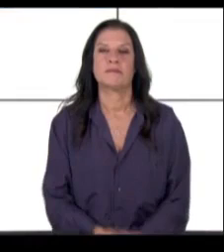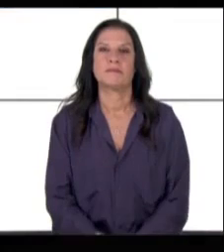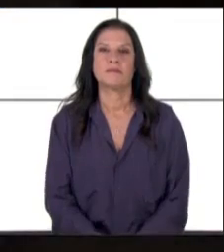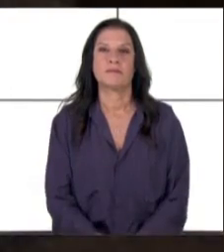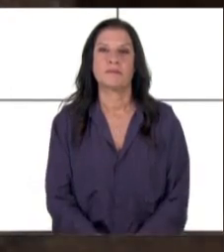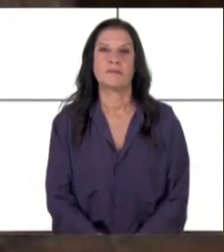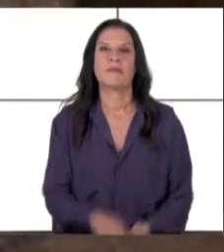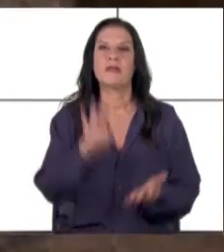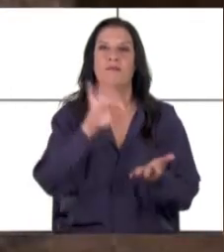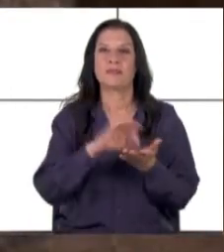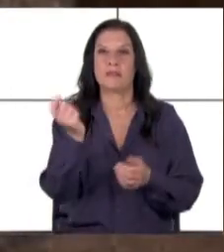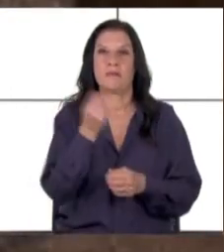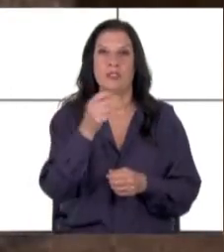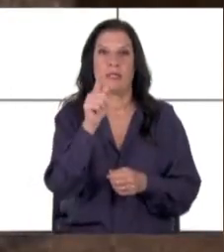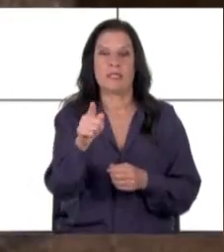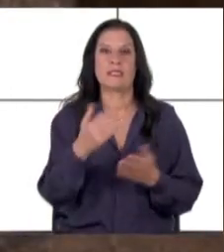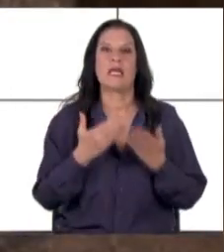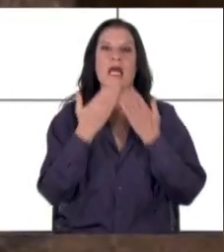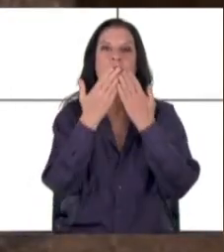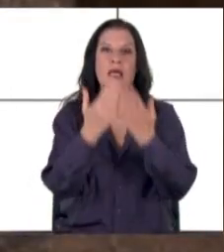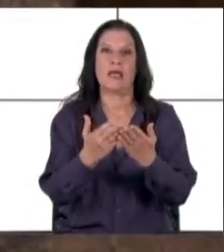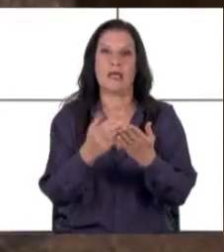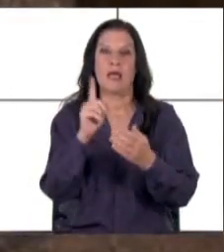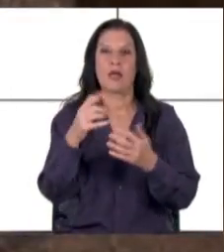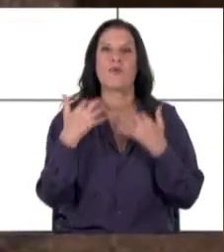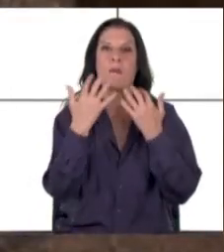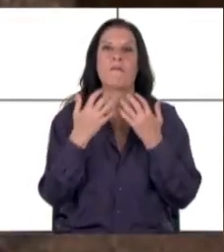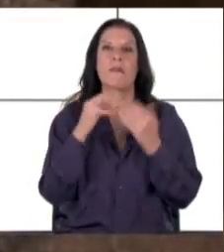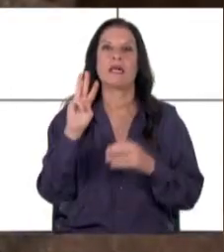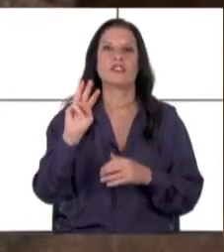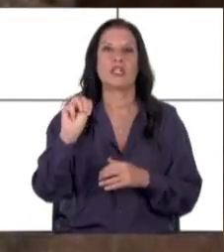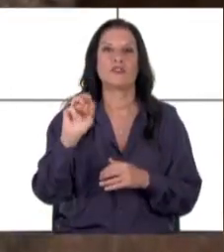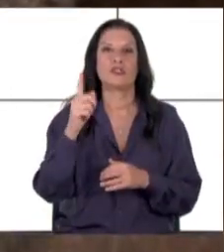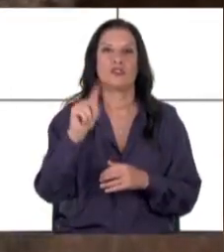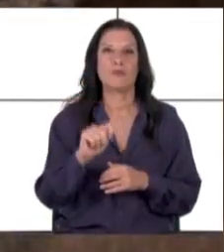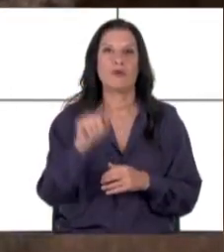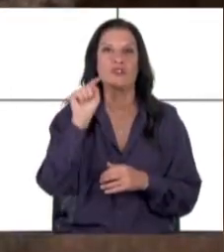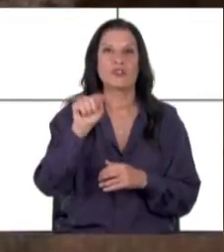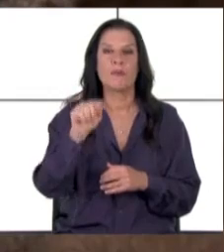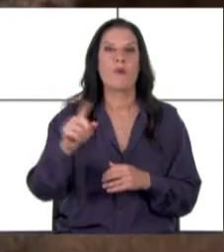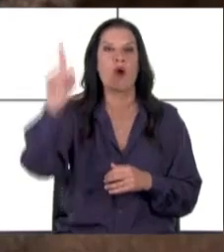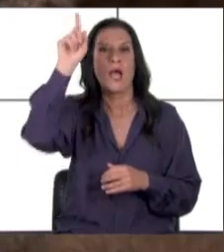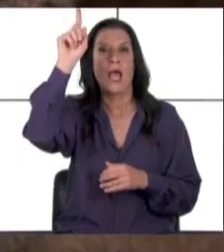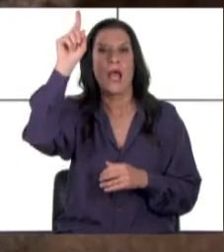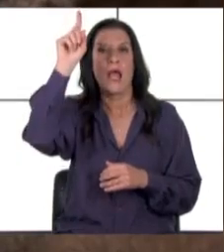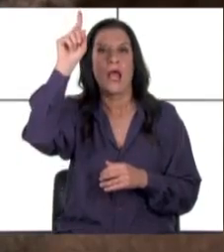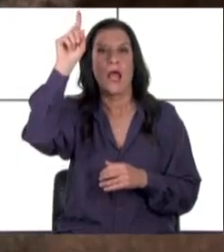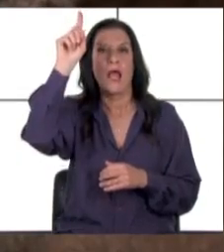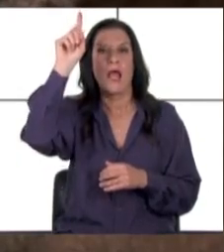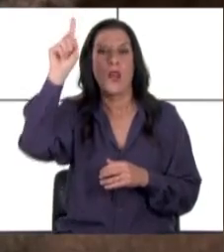בדיוק בשבת הזאת קראנו בפרשת שמות, בא הרגע הדרמטי שבו אלוהים מתגלה אל משה מתוך הסנה הבוער.